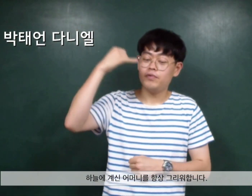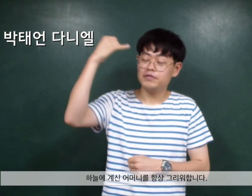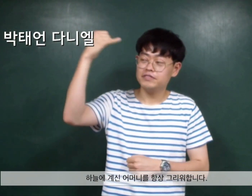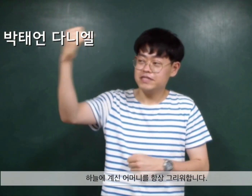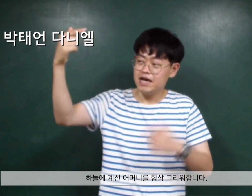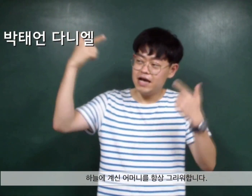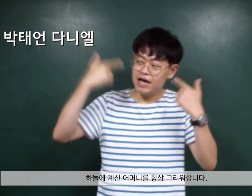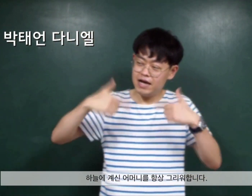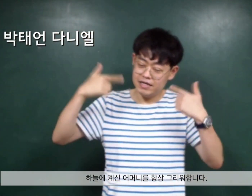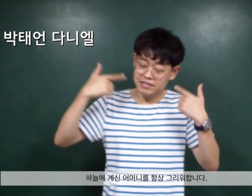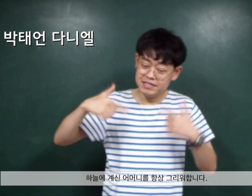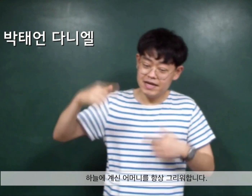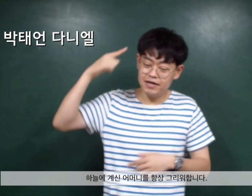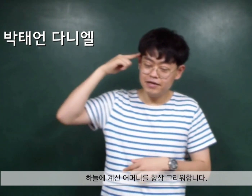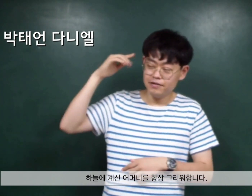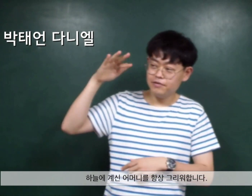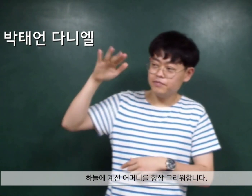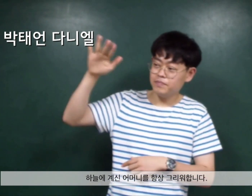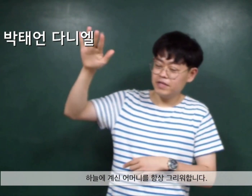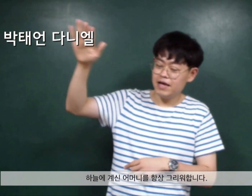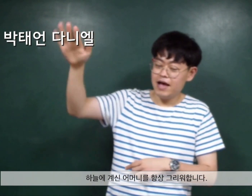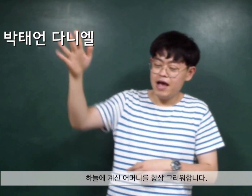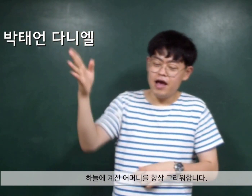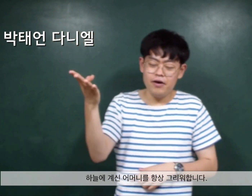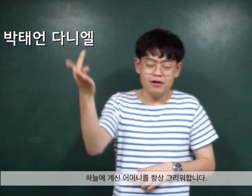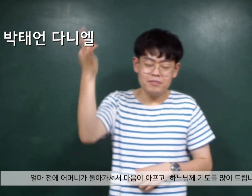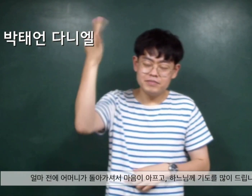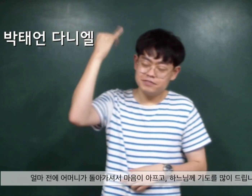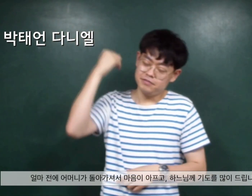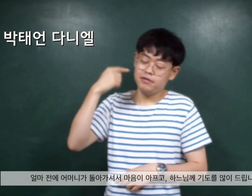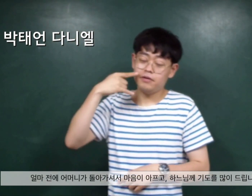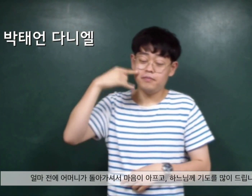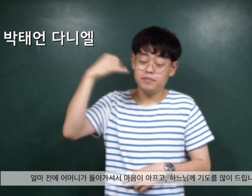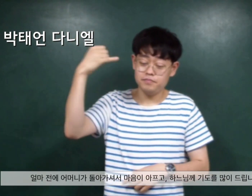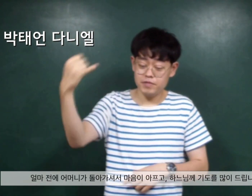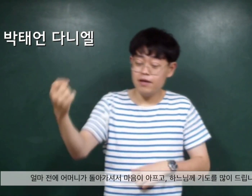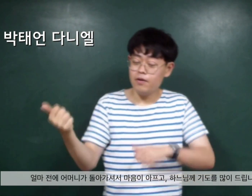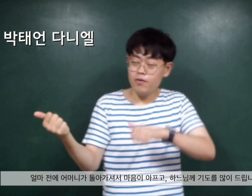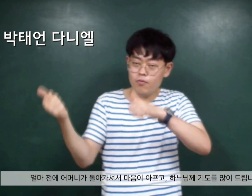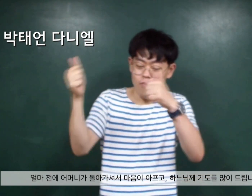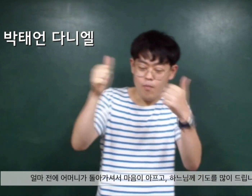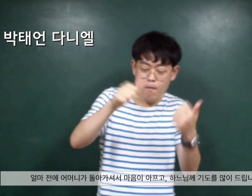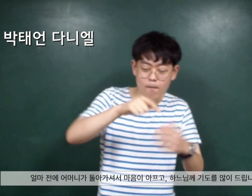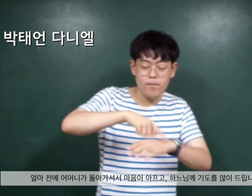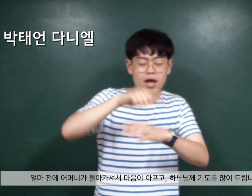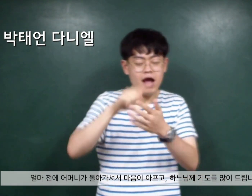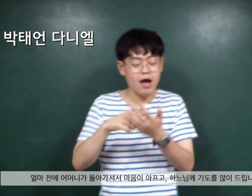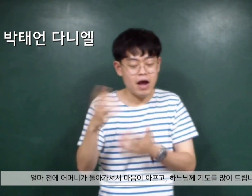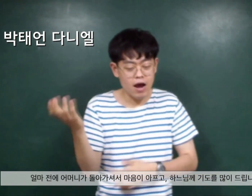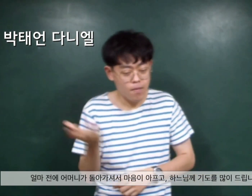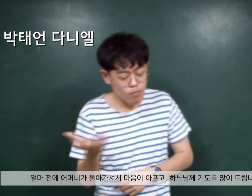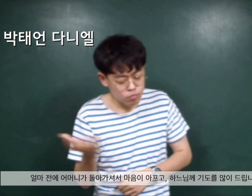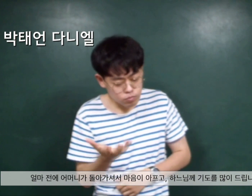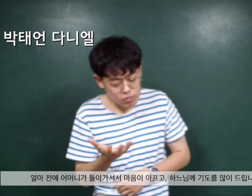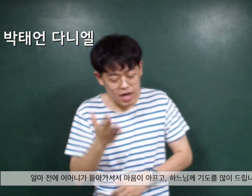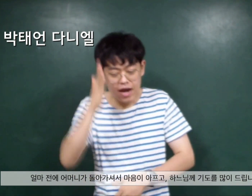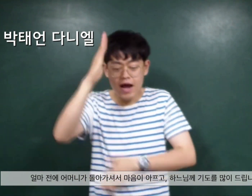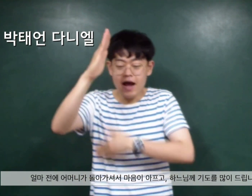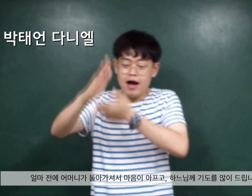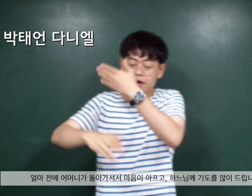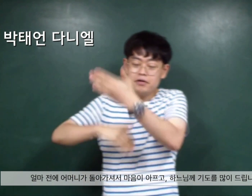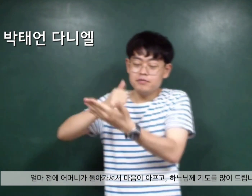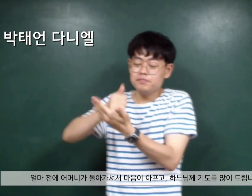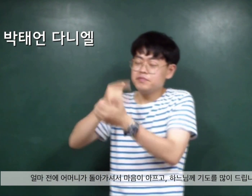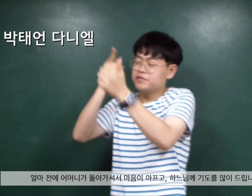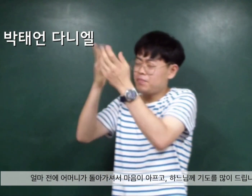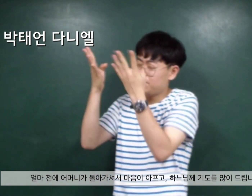다니엘 형제님 감사합니다. 하늘에 계신 어머니를 항상 그리워합니다. 얼마 전에 어머니가 돌아가셔서 마음이